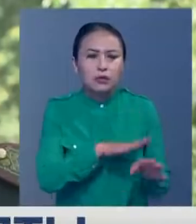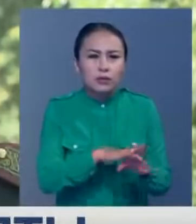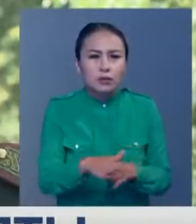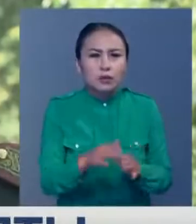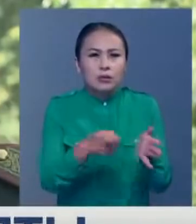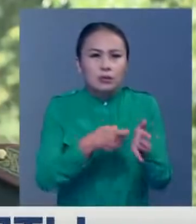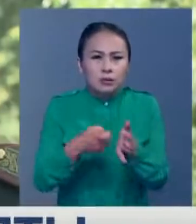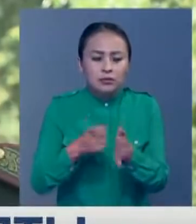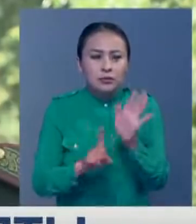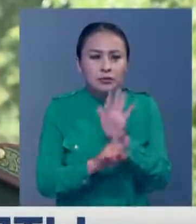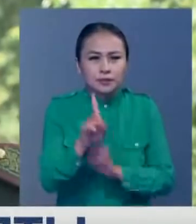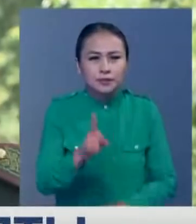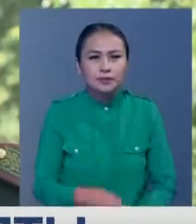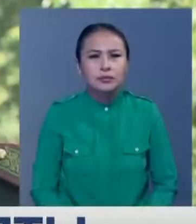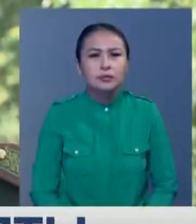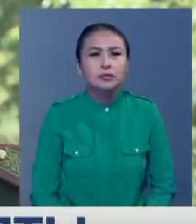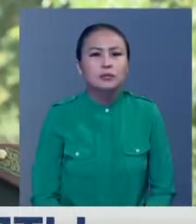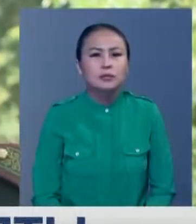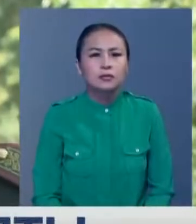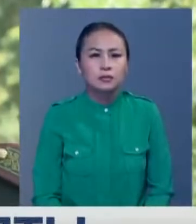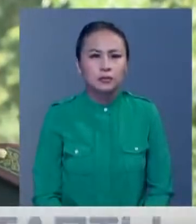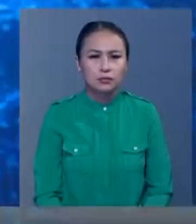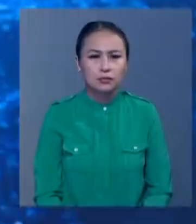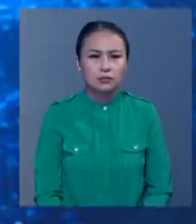іс қозғалып, тергеу амалдары жүргізілуде.